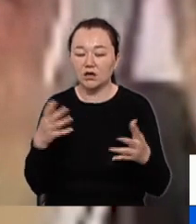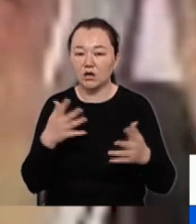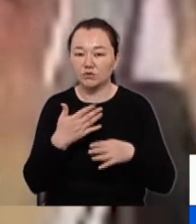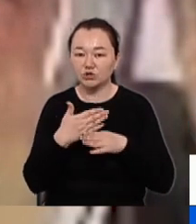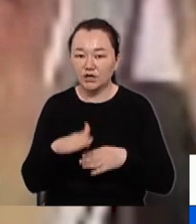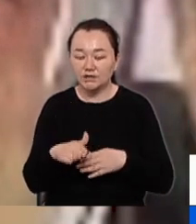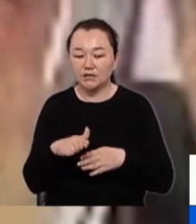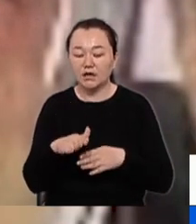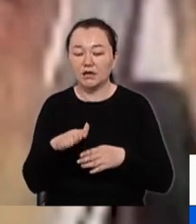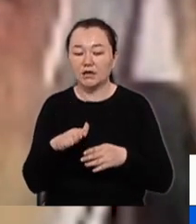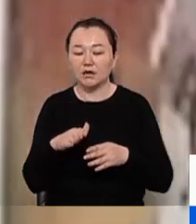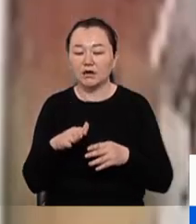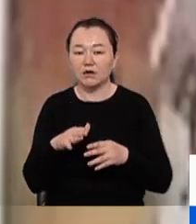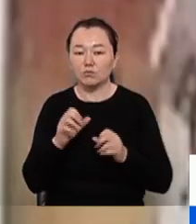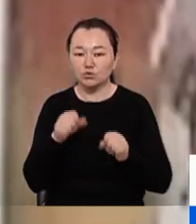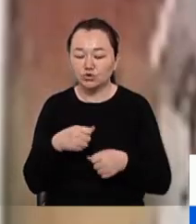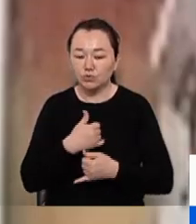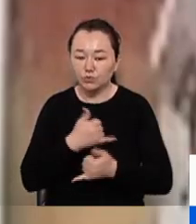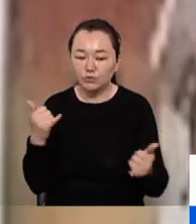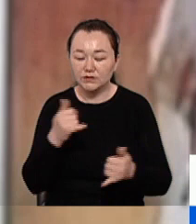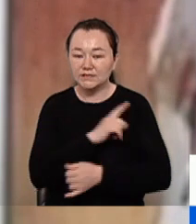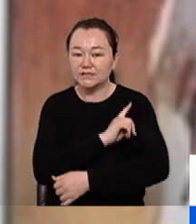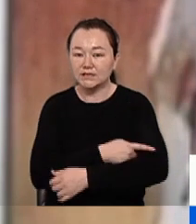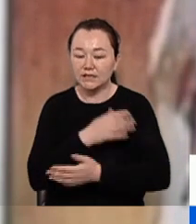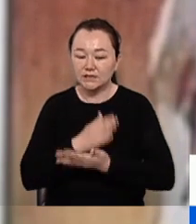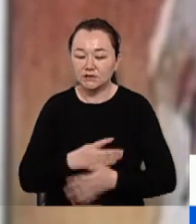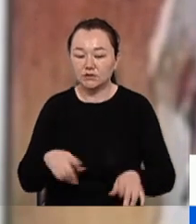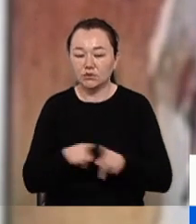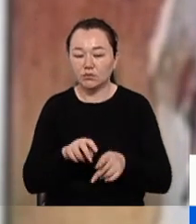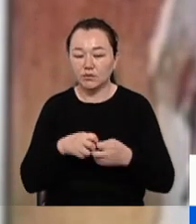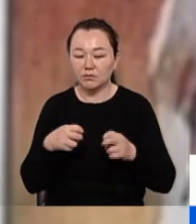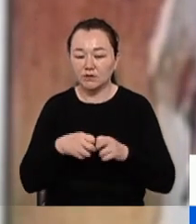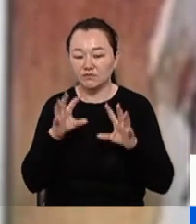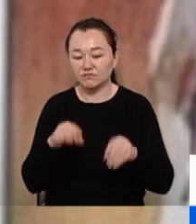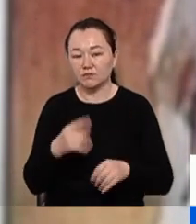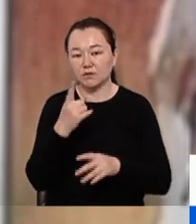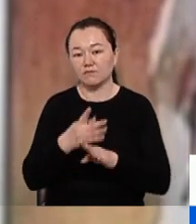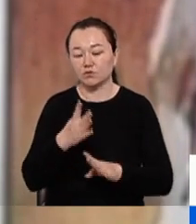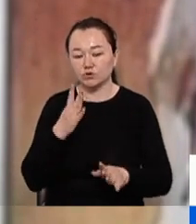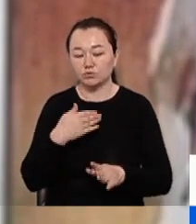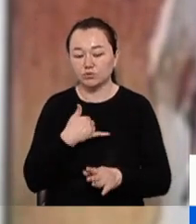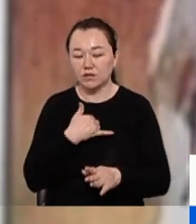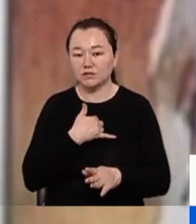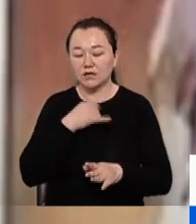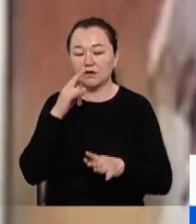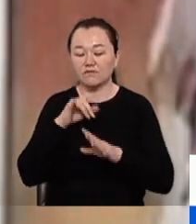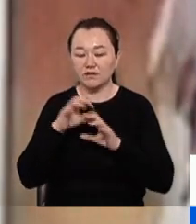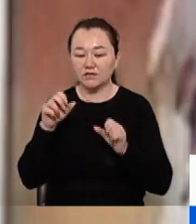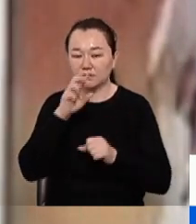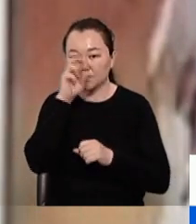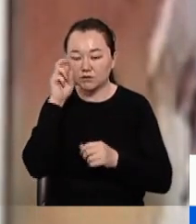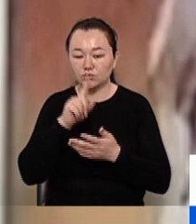бөлігін жабатындай қабілеттері бар, сондай мәселелерге ең біріншіден бізде үкімет ойлану керек.